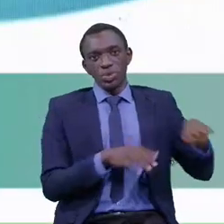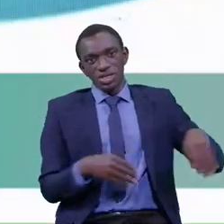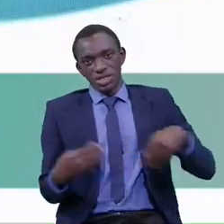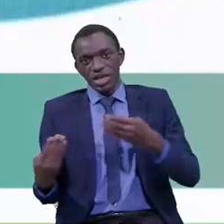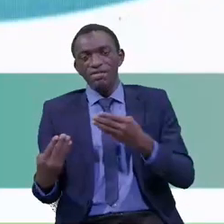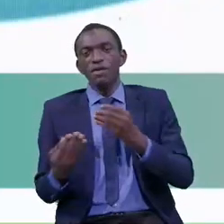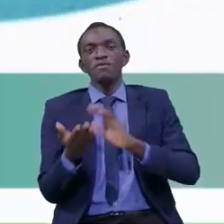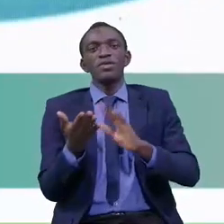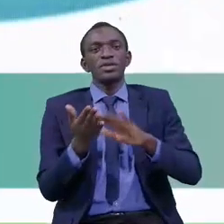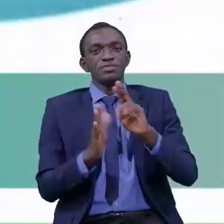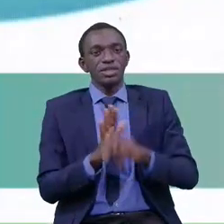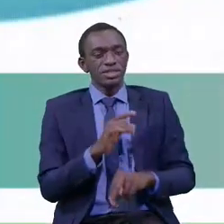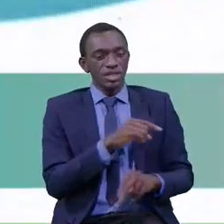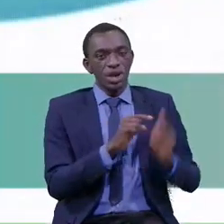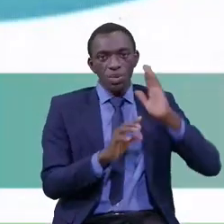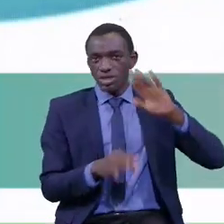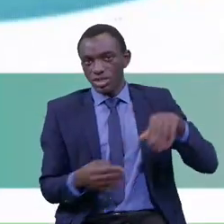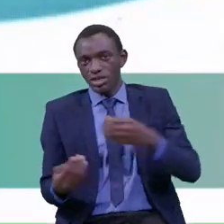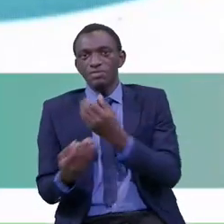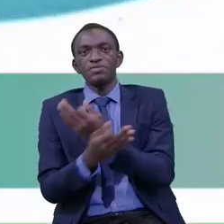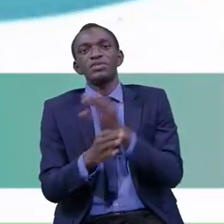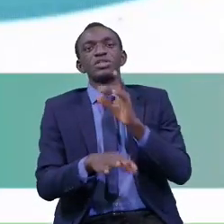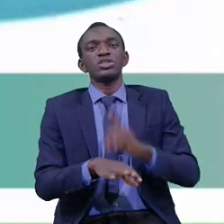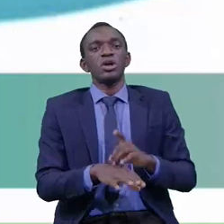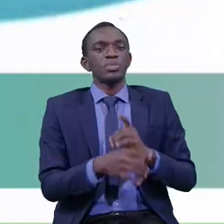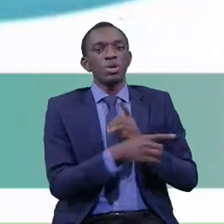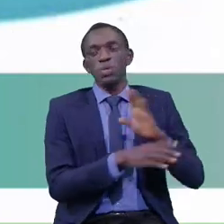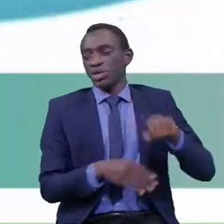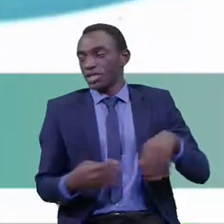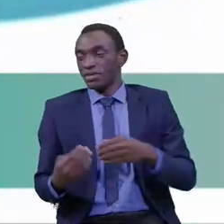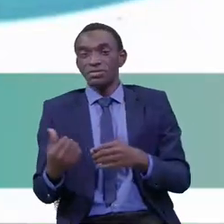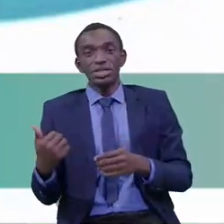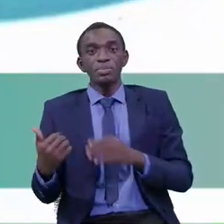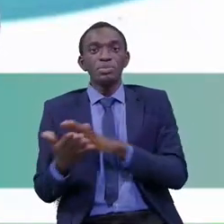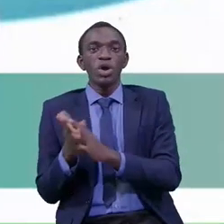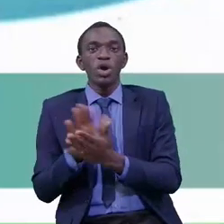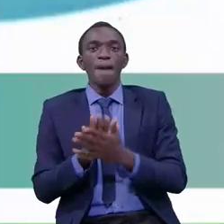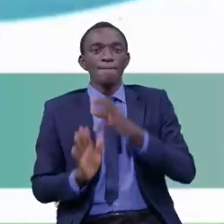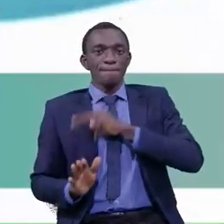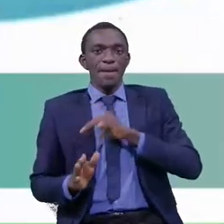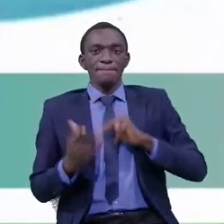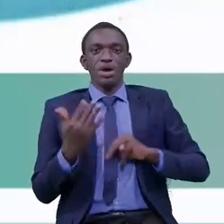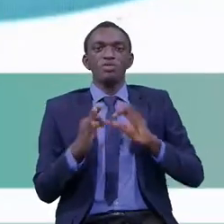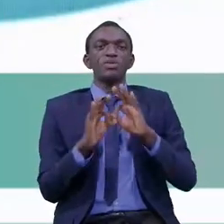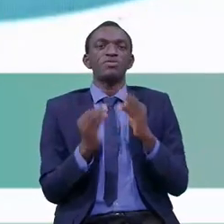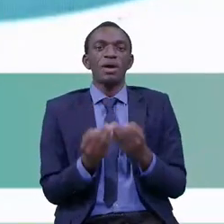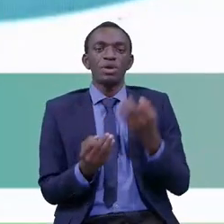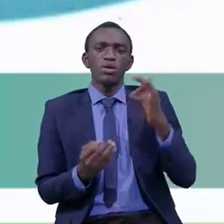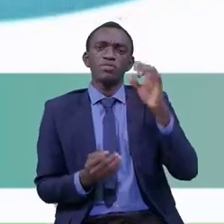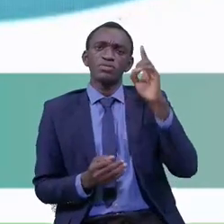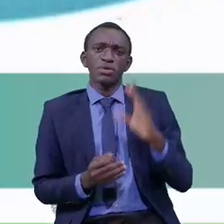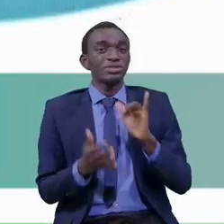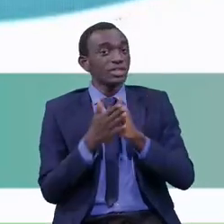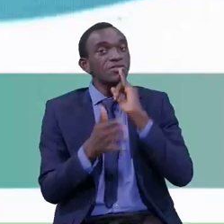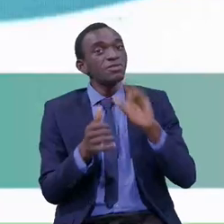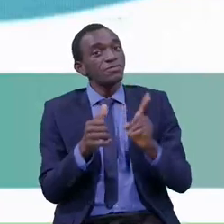Ça, c'est la libération. Et c'est devenir membre de la famille de Dieu. Ça, c'est le premier don.